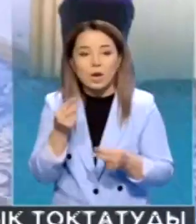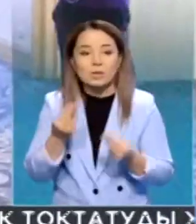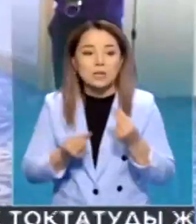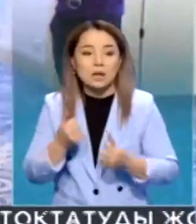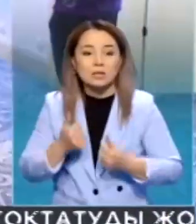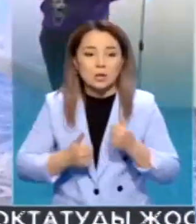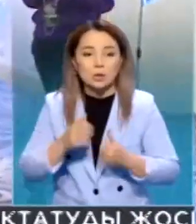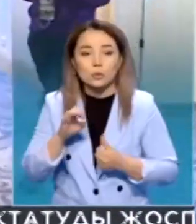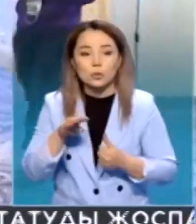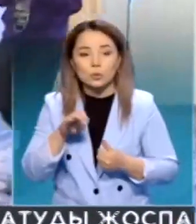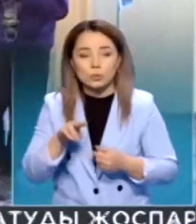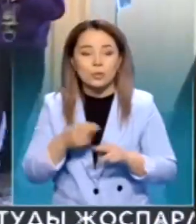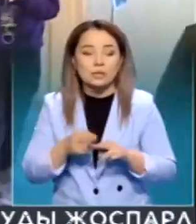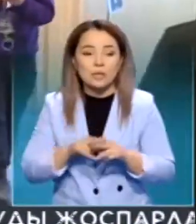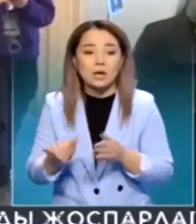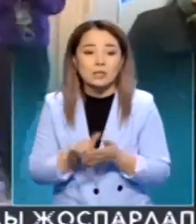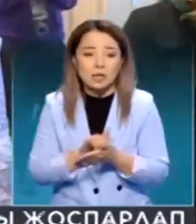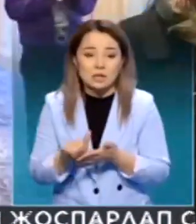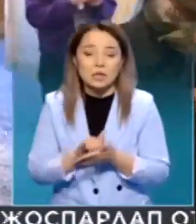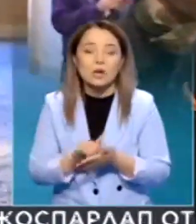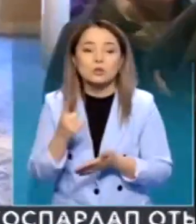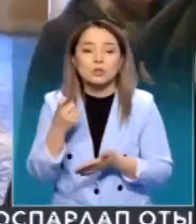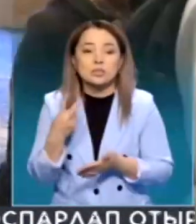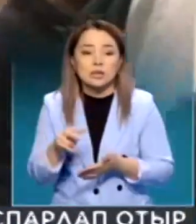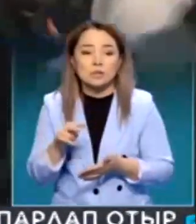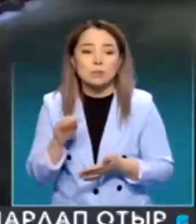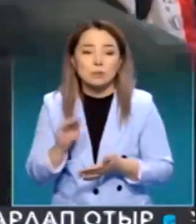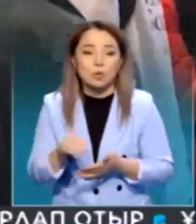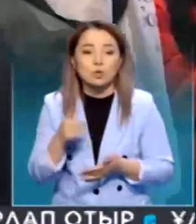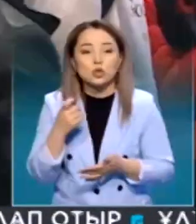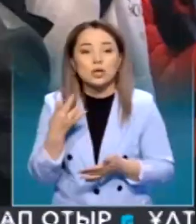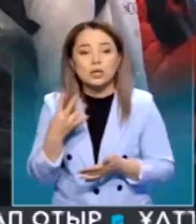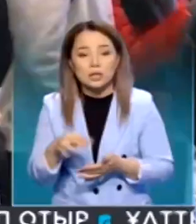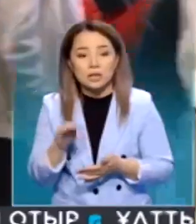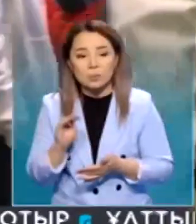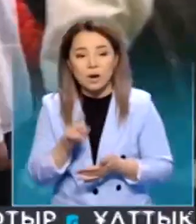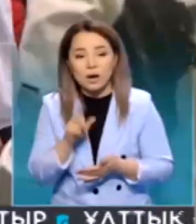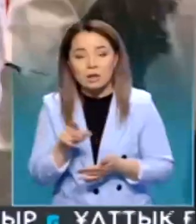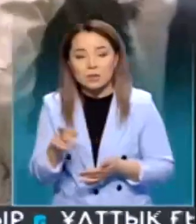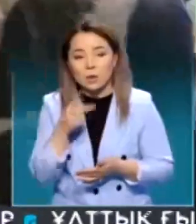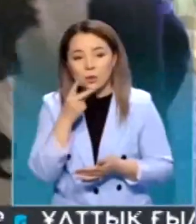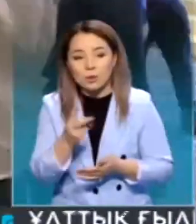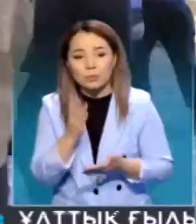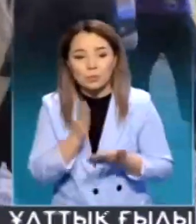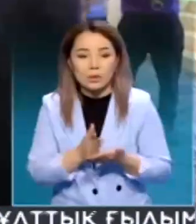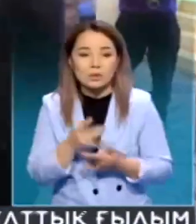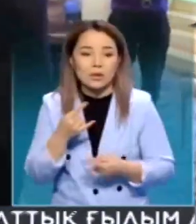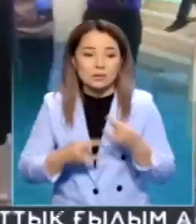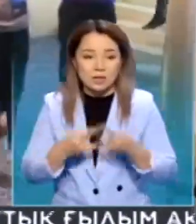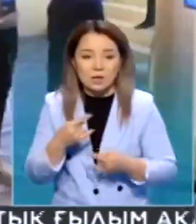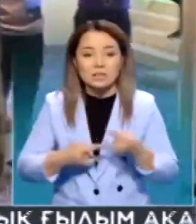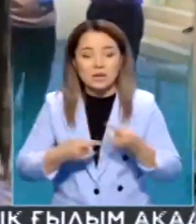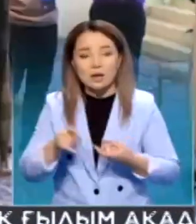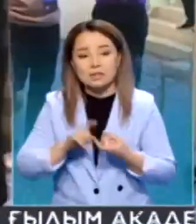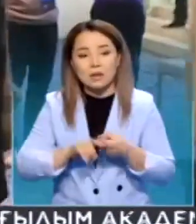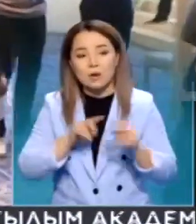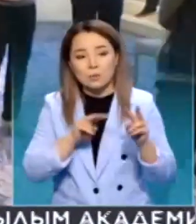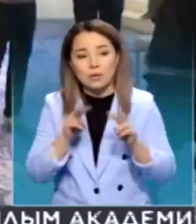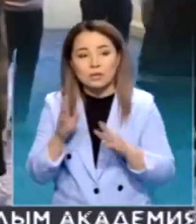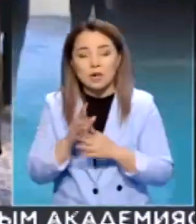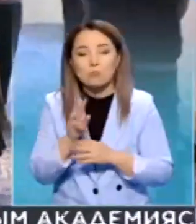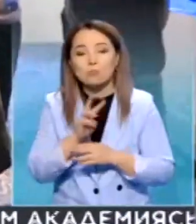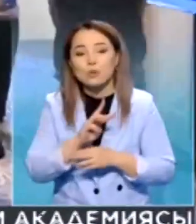тек YouTube платформасы арқылы 120 мыңнан 140 мыңға дейін адам көріп отыр. Одан бөлек теледидар арқылы бақылап